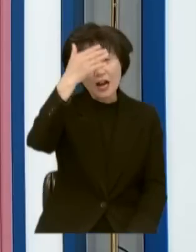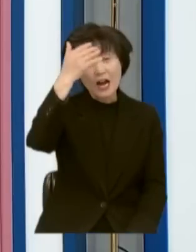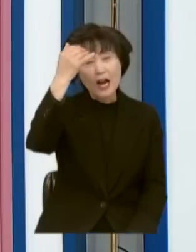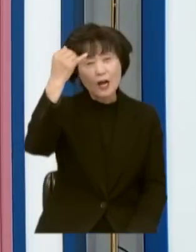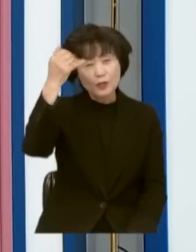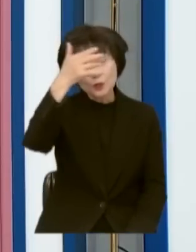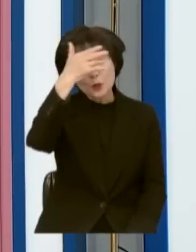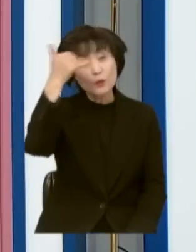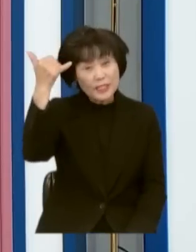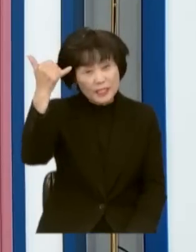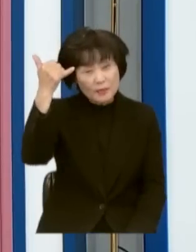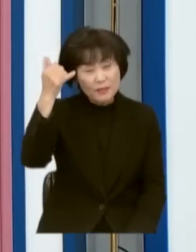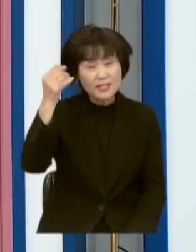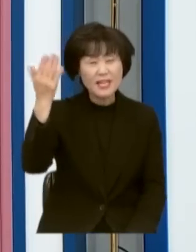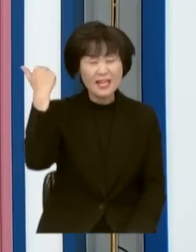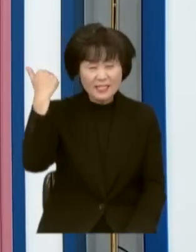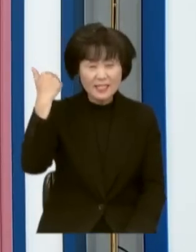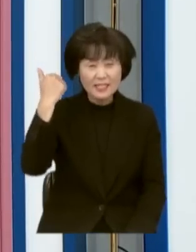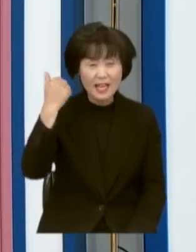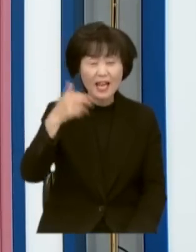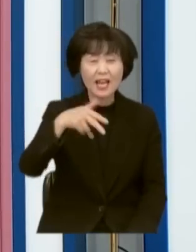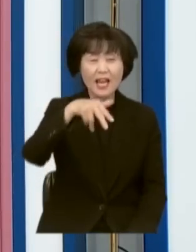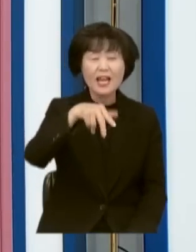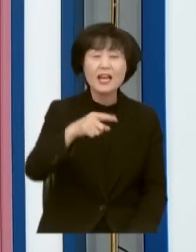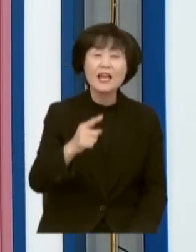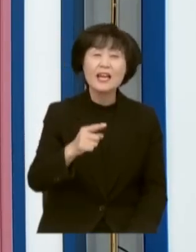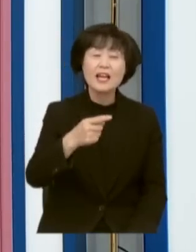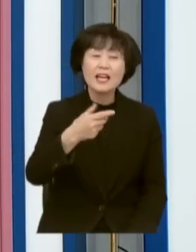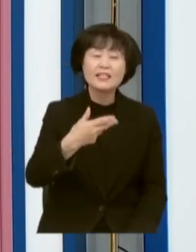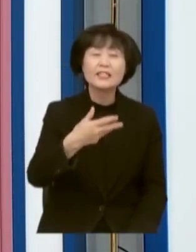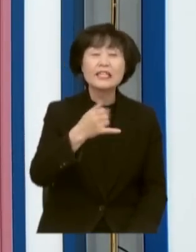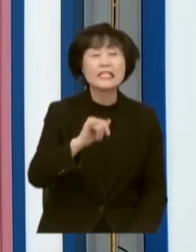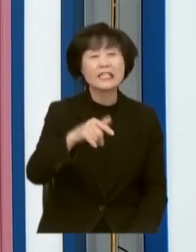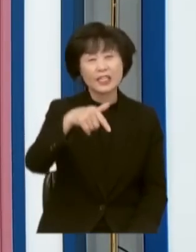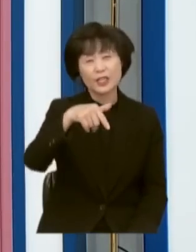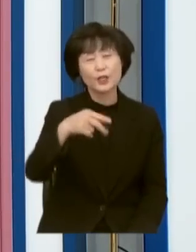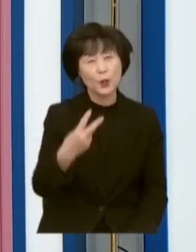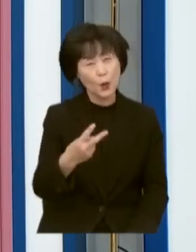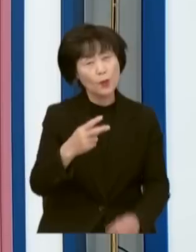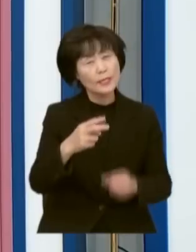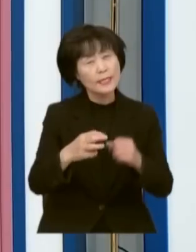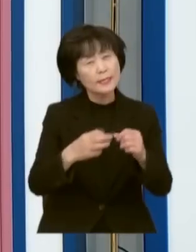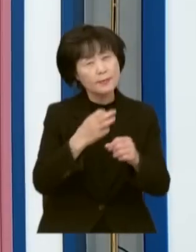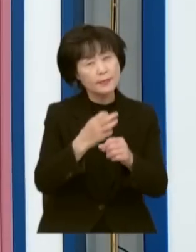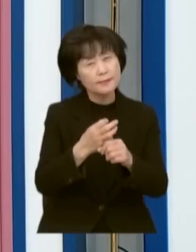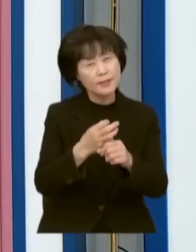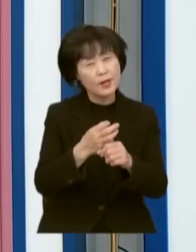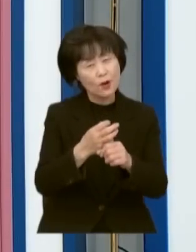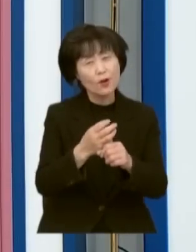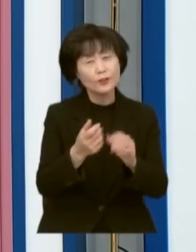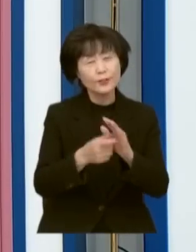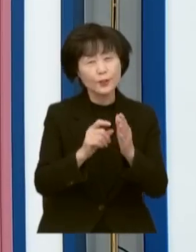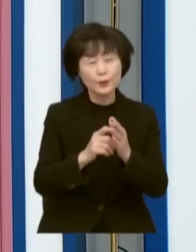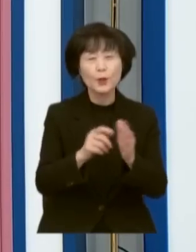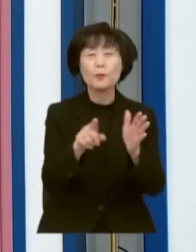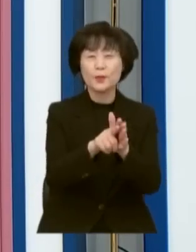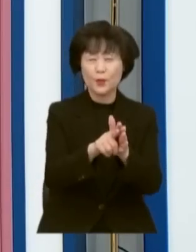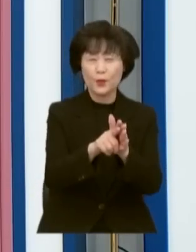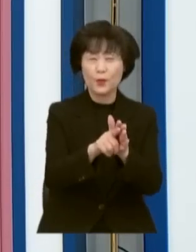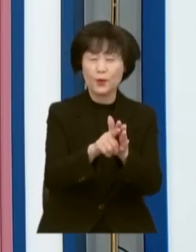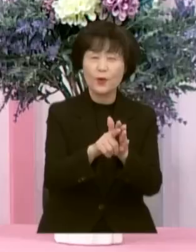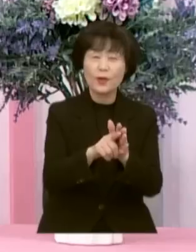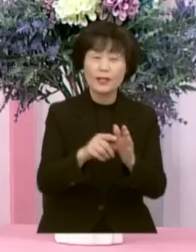천리교 그거를 30몇 년 동안 이렇게 이제 했었는데 제가 어렸을 때여가지고 잘 기억은 안